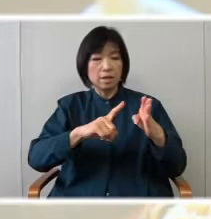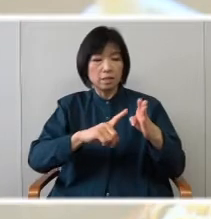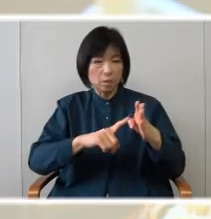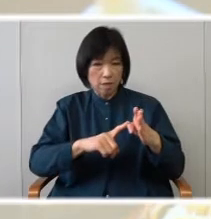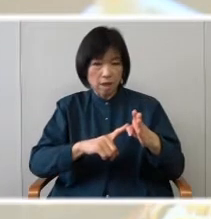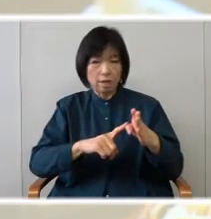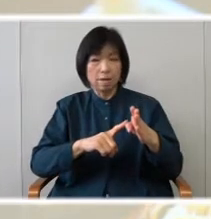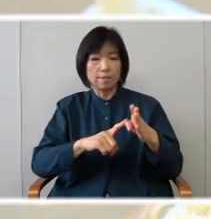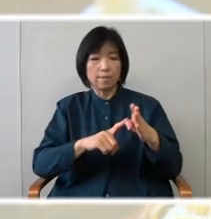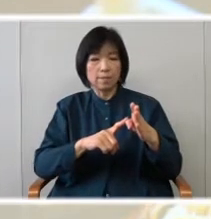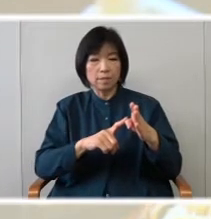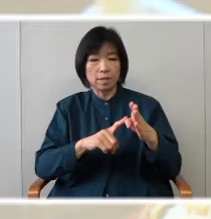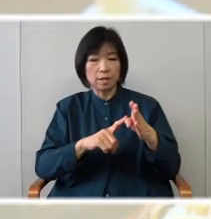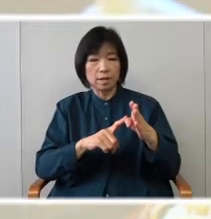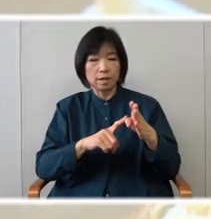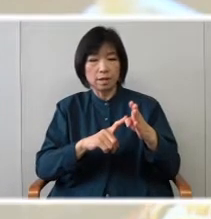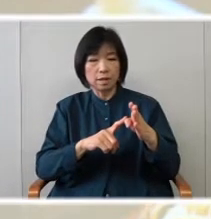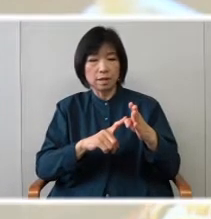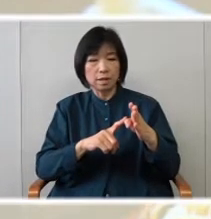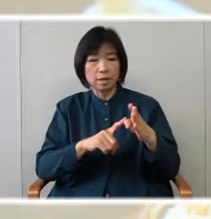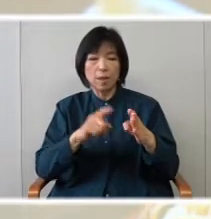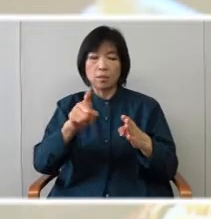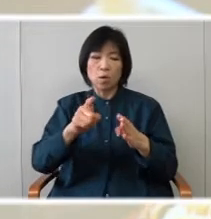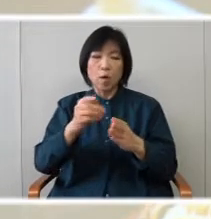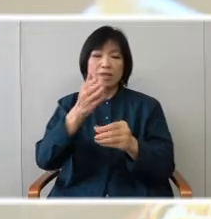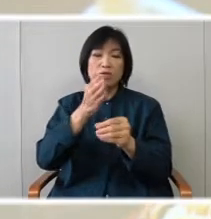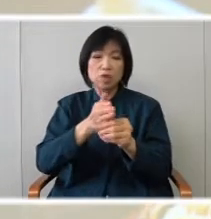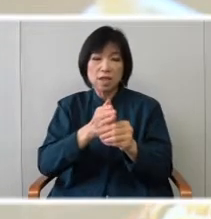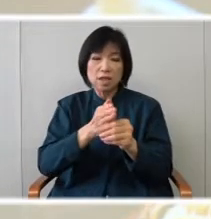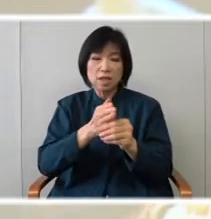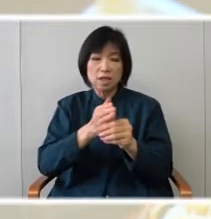新蕎麦祭り、これは中止ということなんですね。